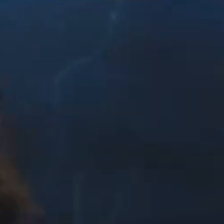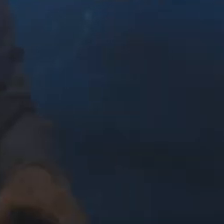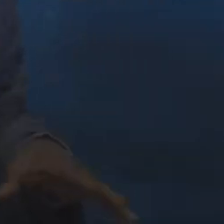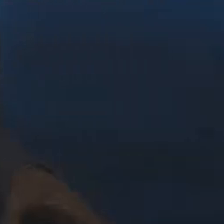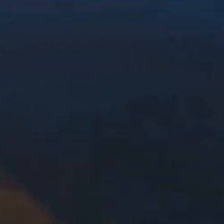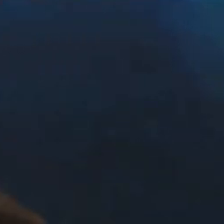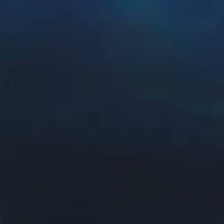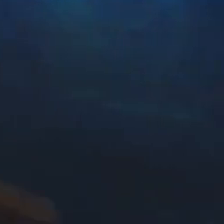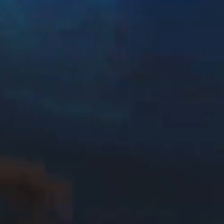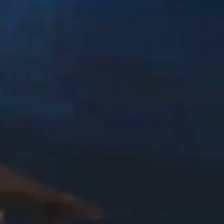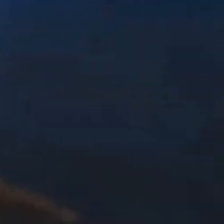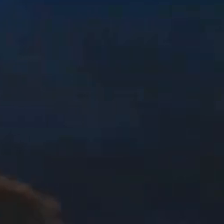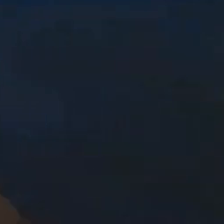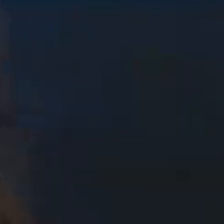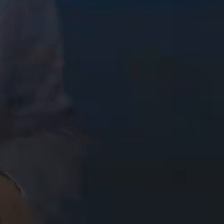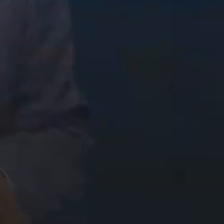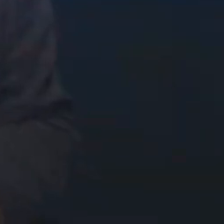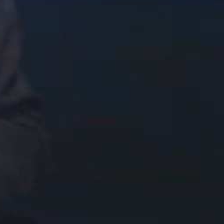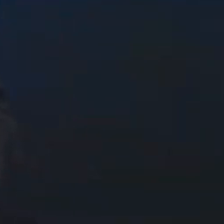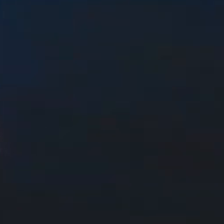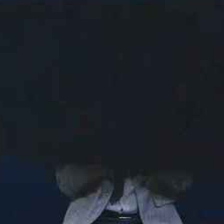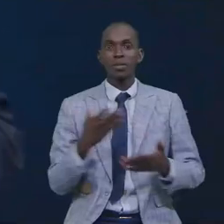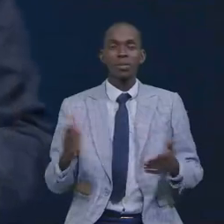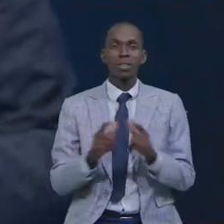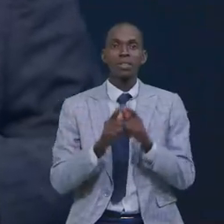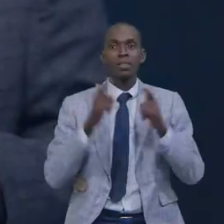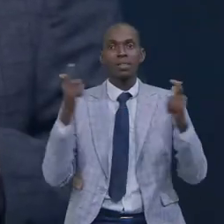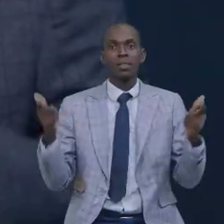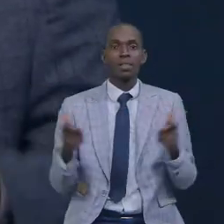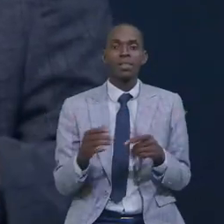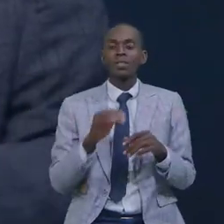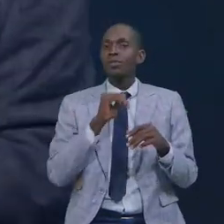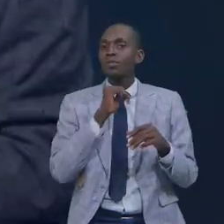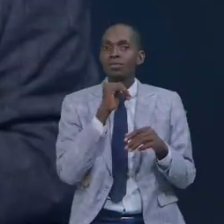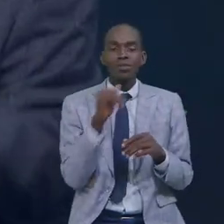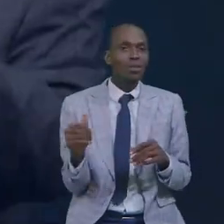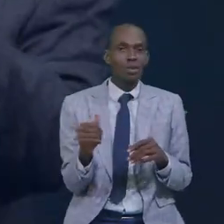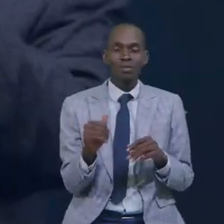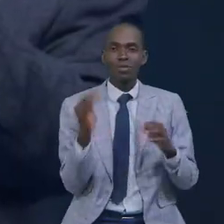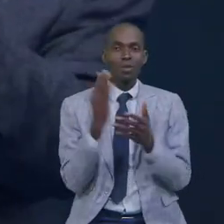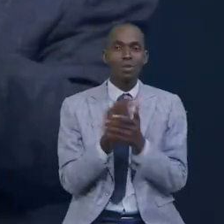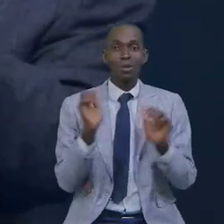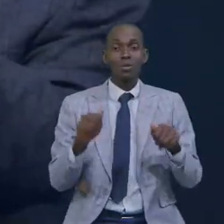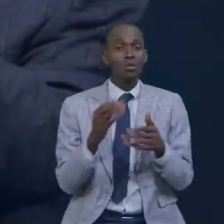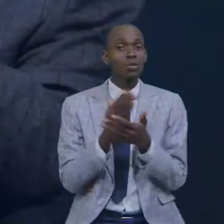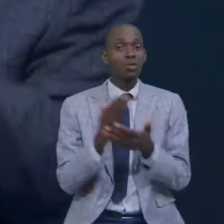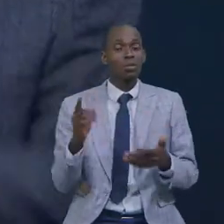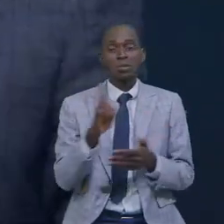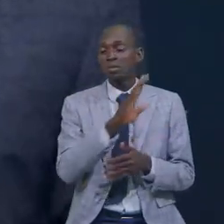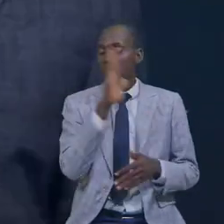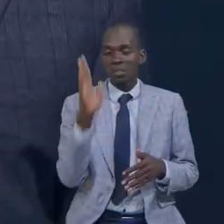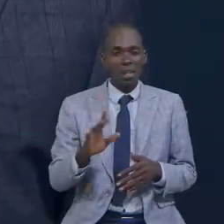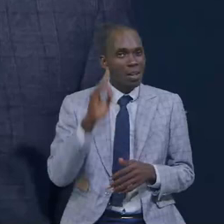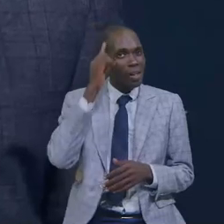vous devez en éveil ce soir parce que quelque chose de grand jusqu'à quelque chose